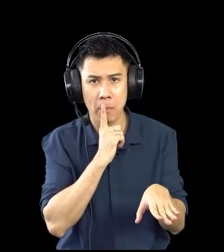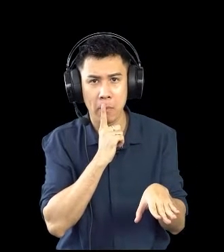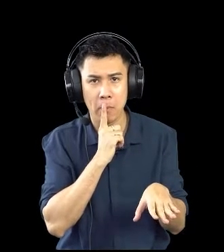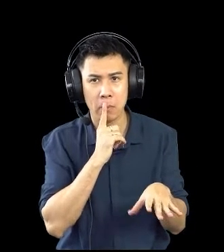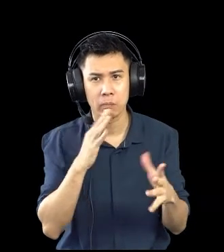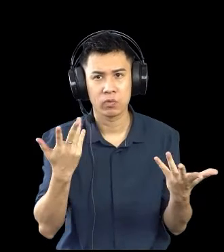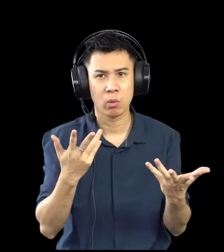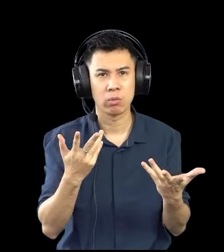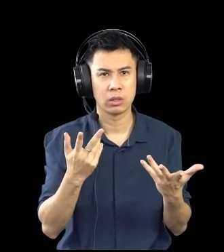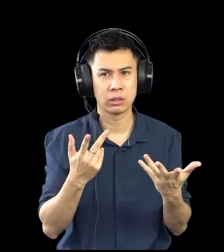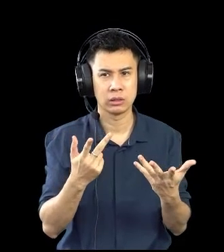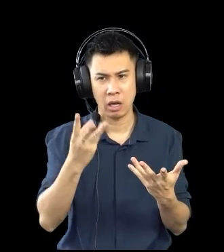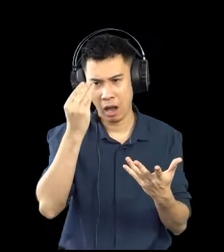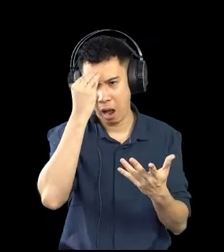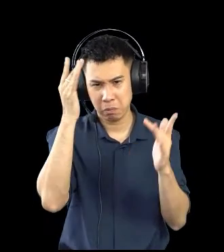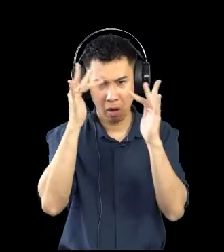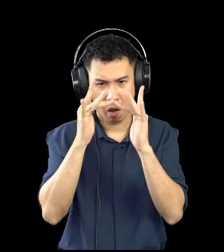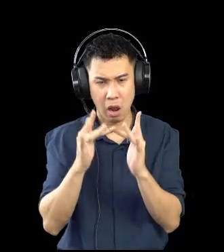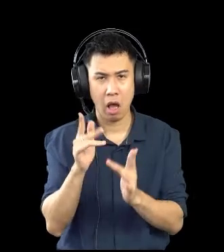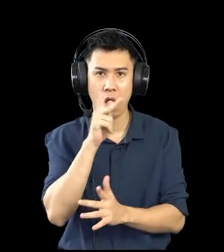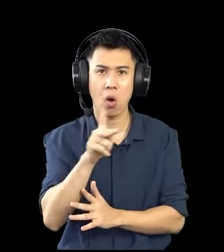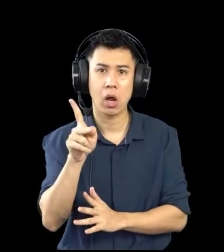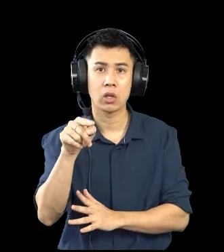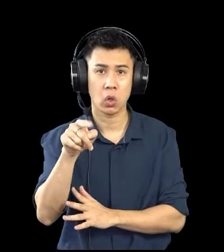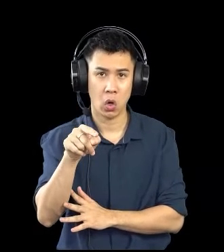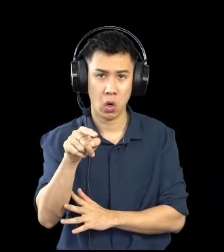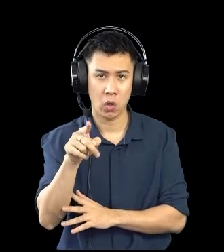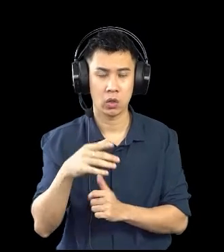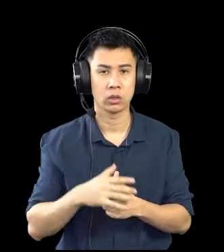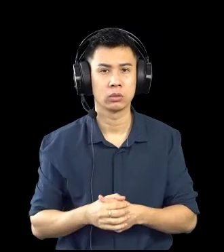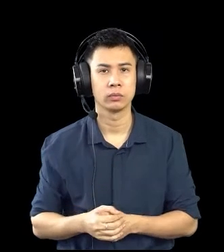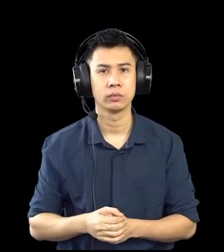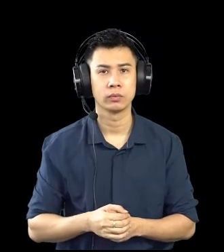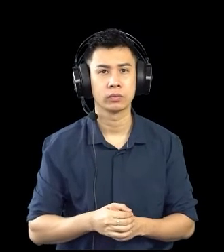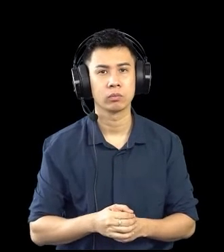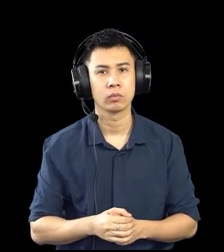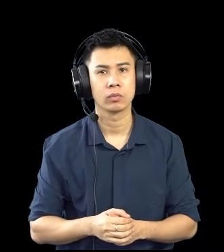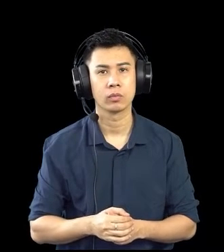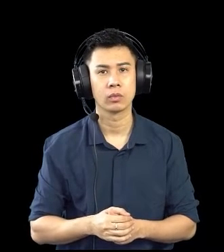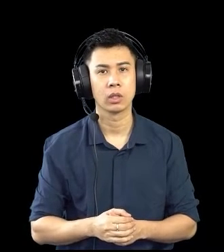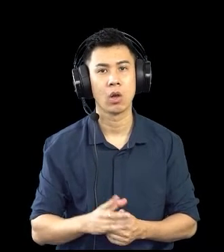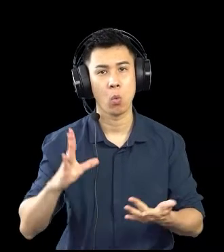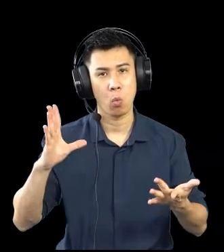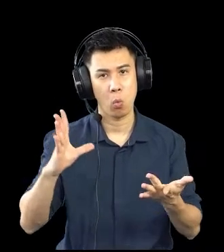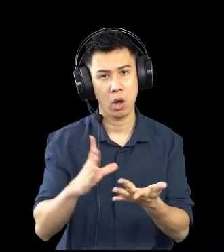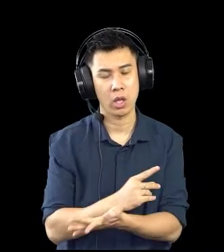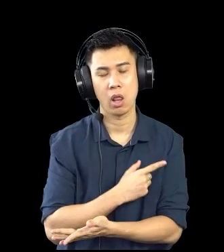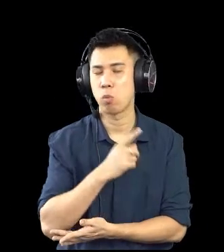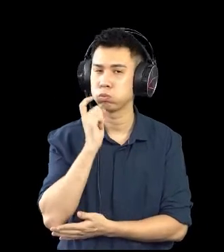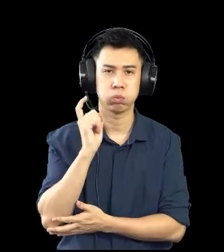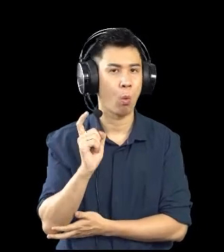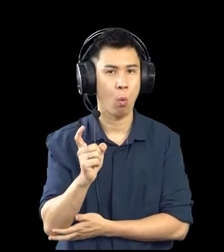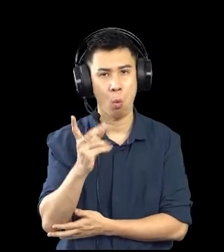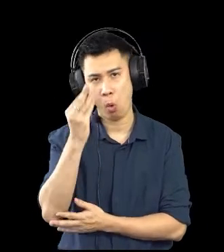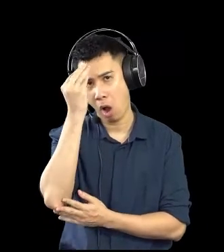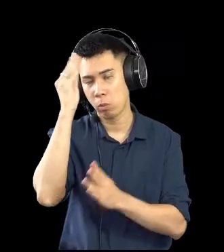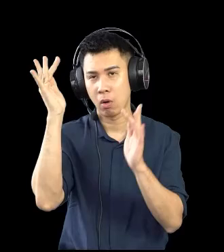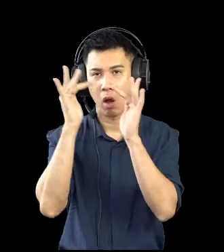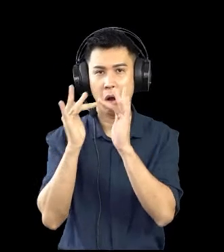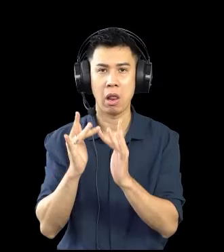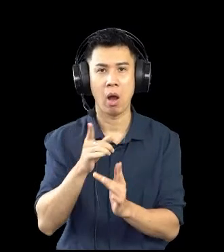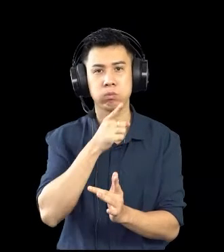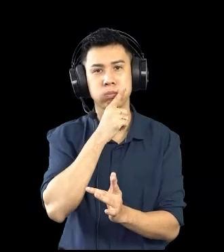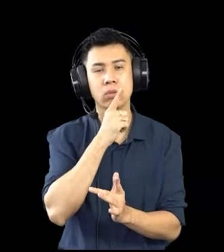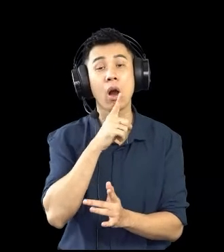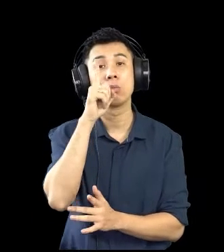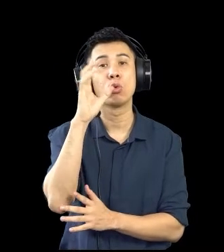là các em đã rất khó khăn trong việc học online rồi thì các em lại cũng chưa có đủ điều kiện để có thể học online nữa. Ví dụ như